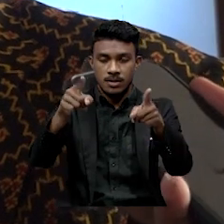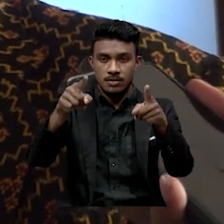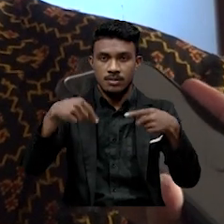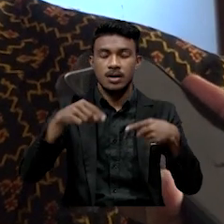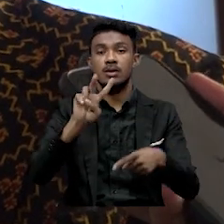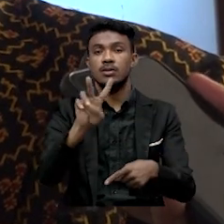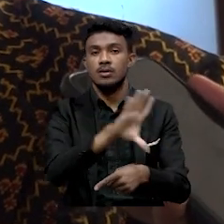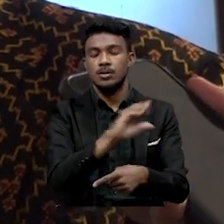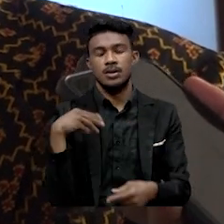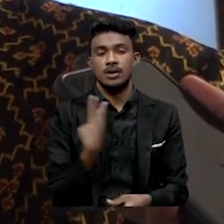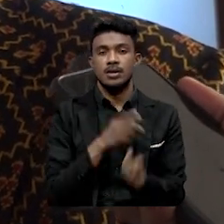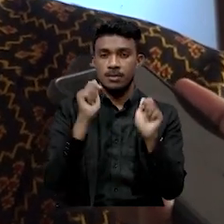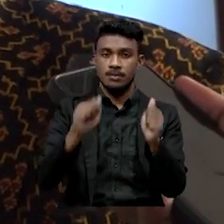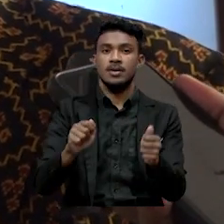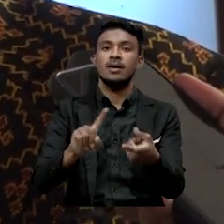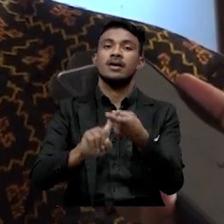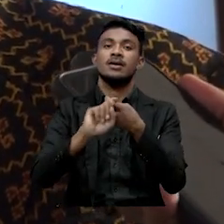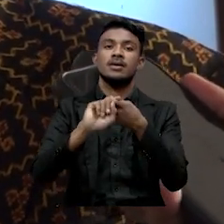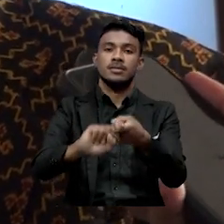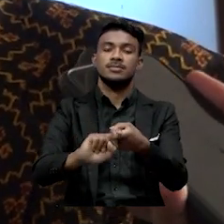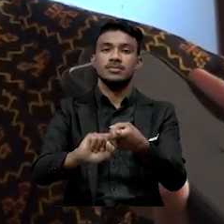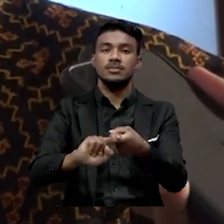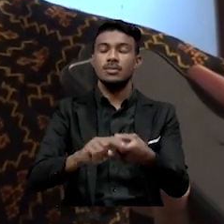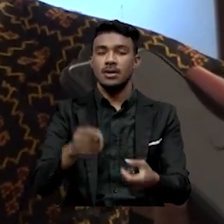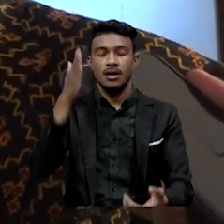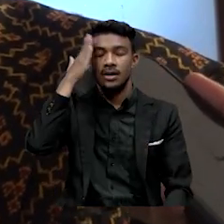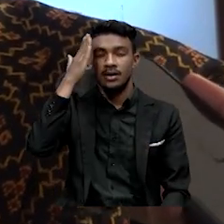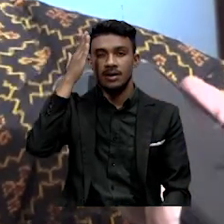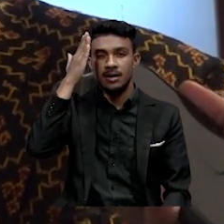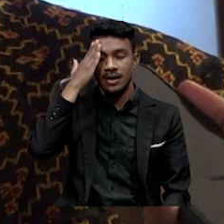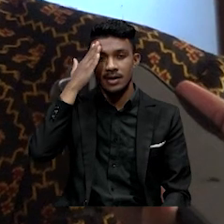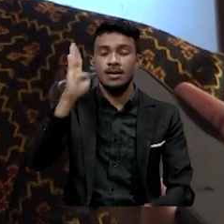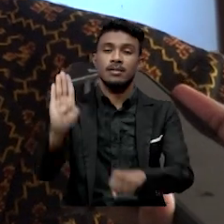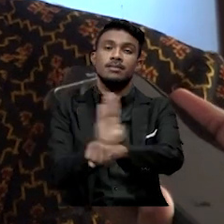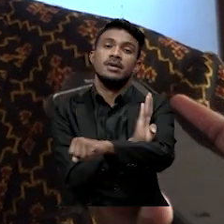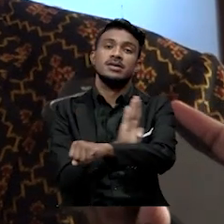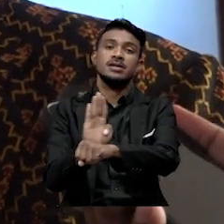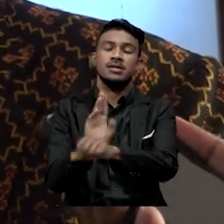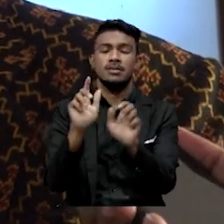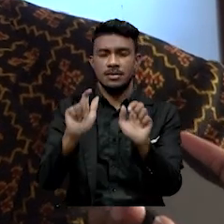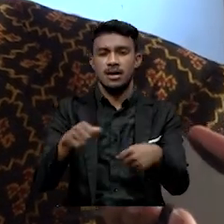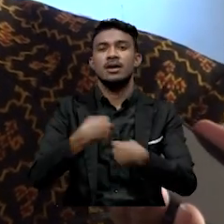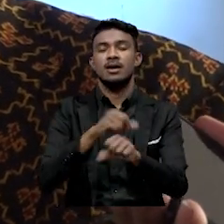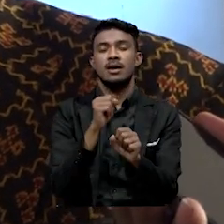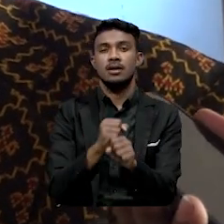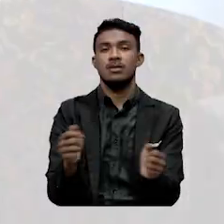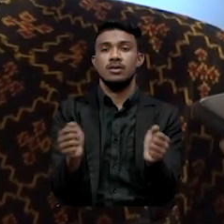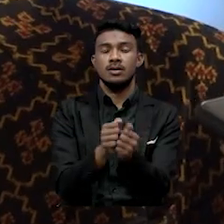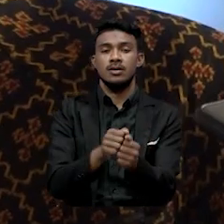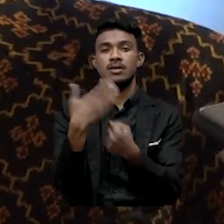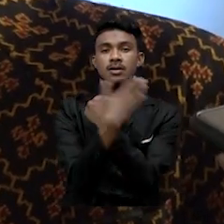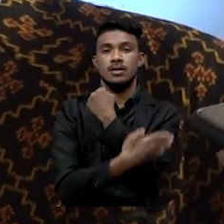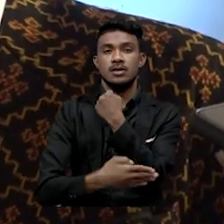juga kita memperkenalkan Apa saja peluang-peluang usaha bisnis opportunity yang bisa dilakukan antar kedua negara